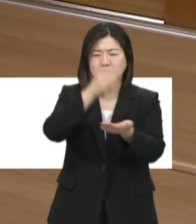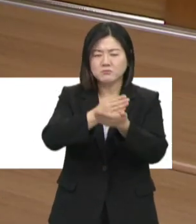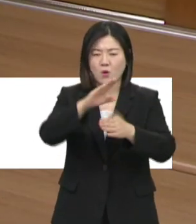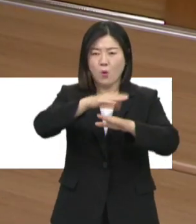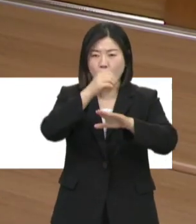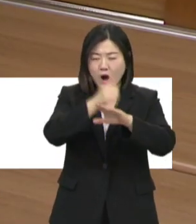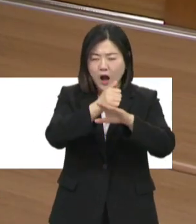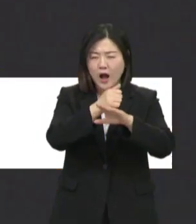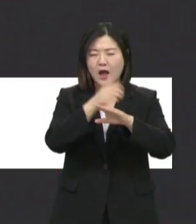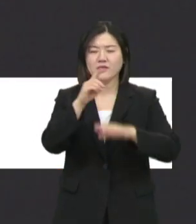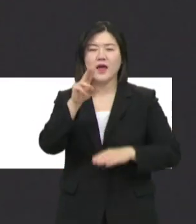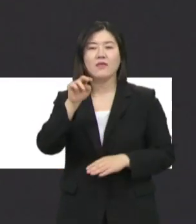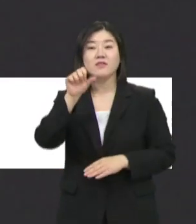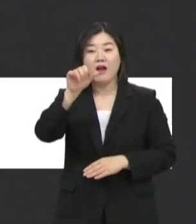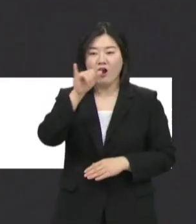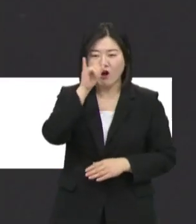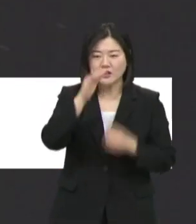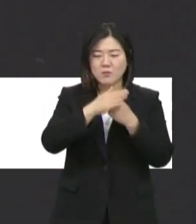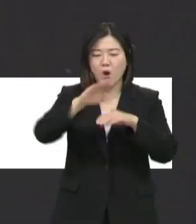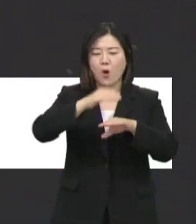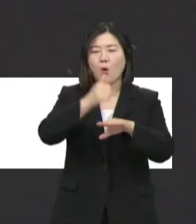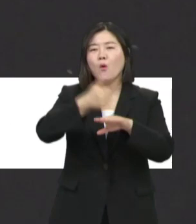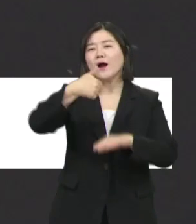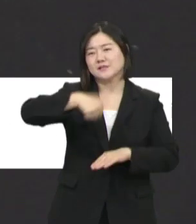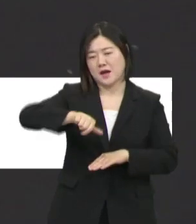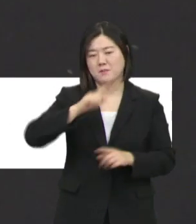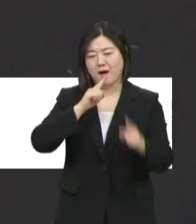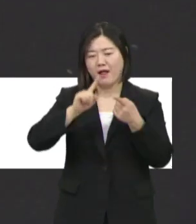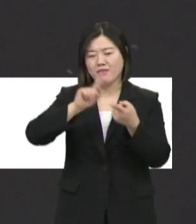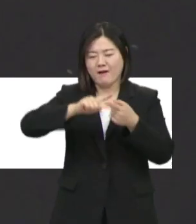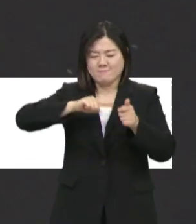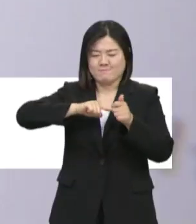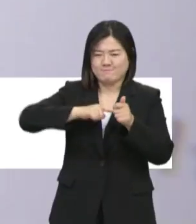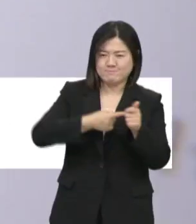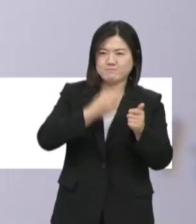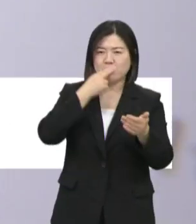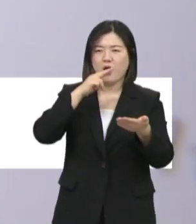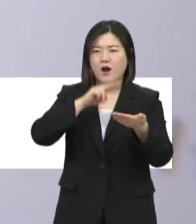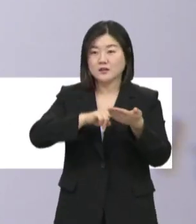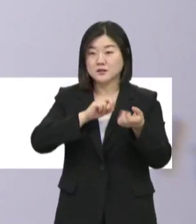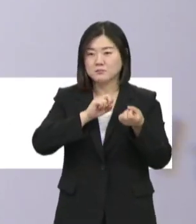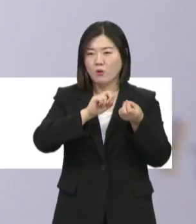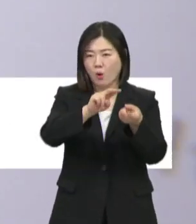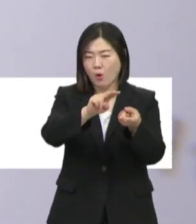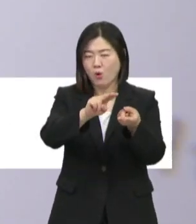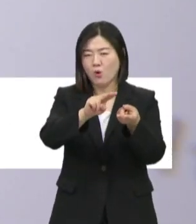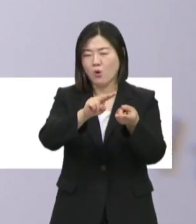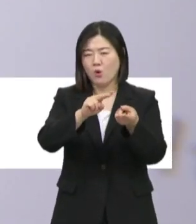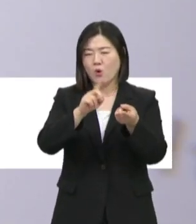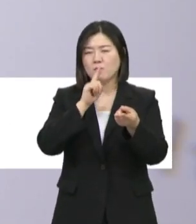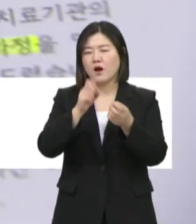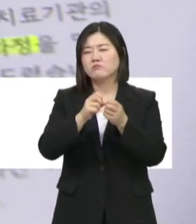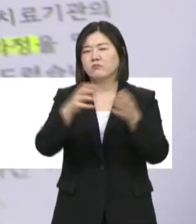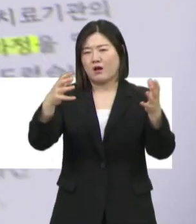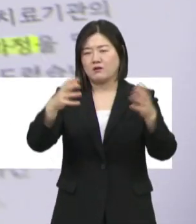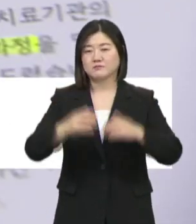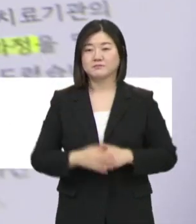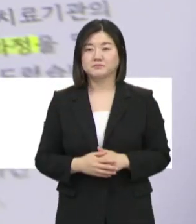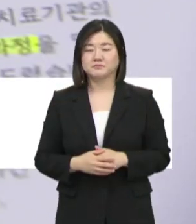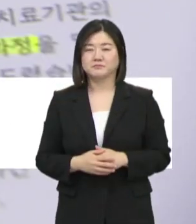왕의 DNA 가진 아이이 왕자에게 말하듯 하라는 등의 강압적 내용이 담긴 편지를 보내 논란을